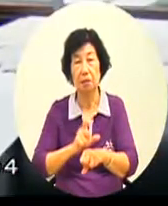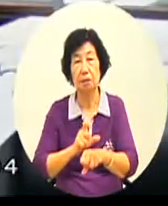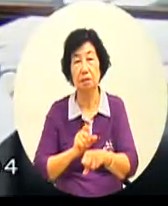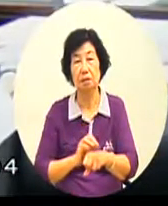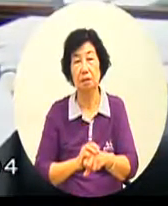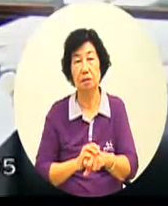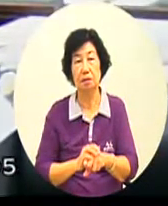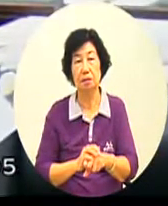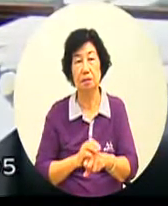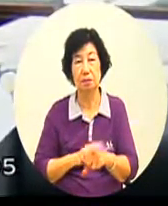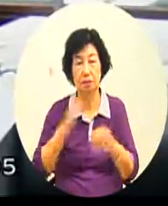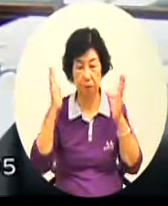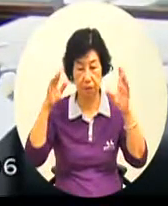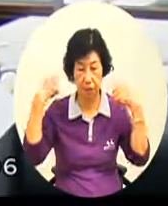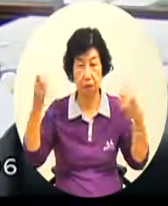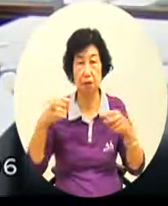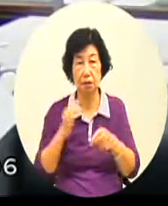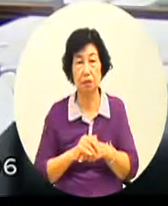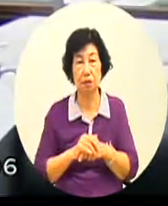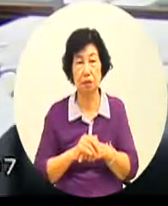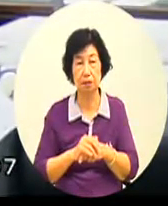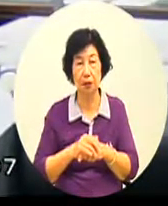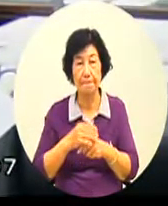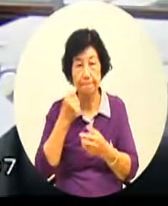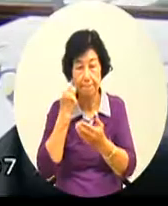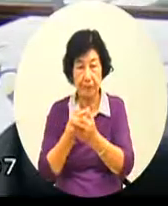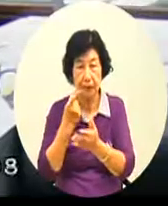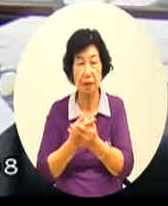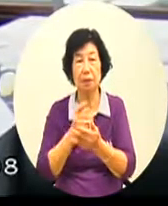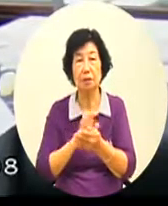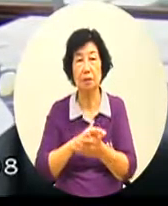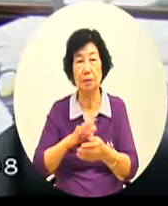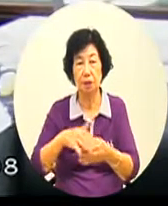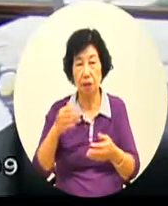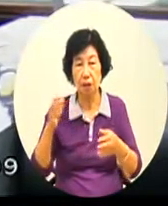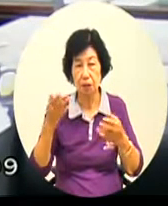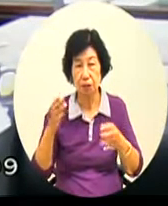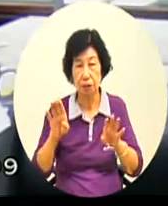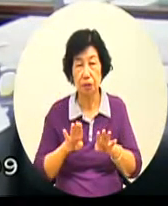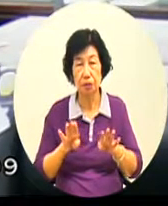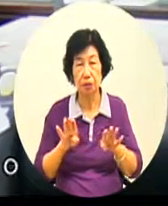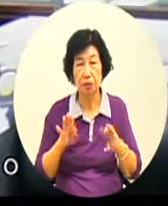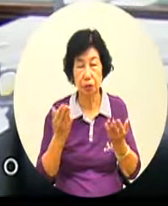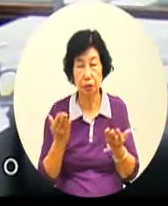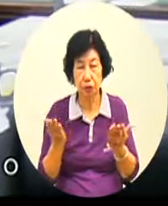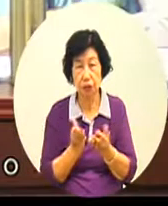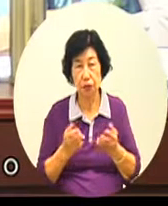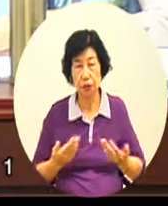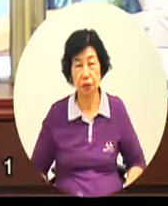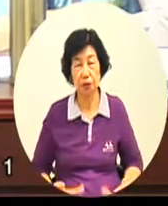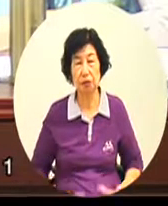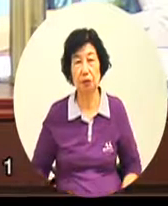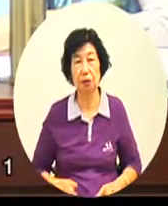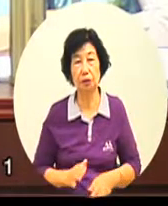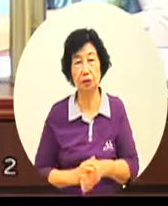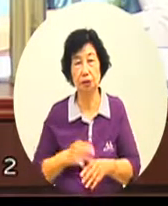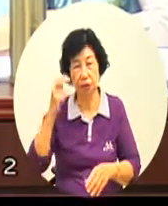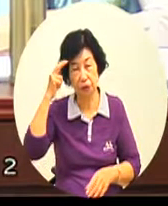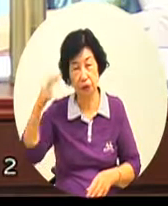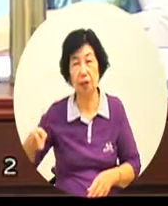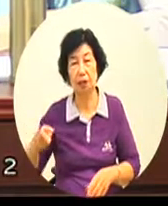果他正常可以月休2天的话，他一天要工作几个小时？ 所以一天的也不能超过12个小时。 他有超过，如